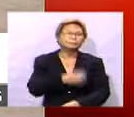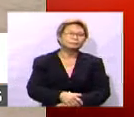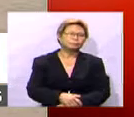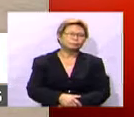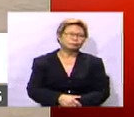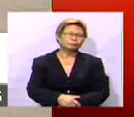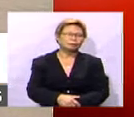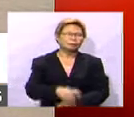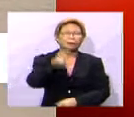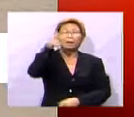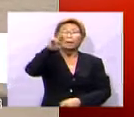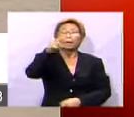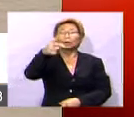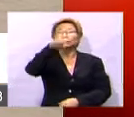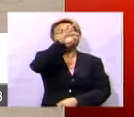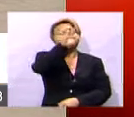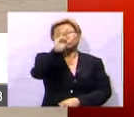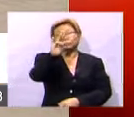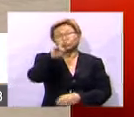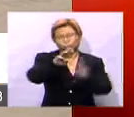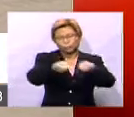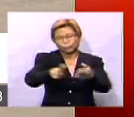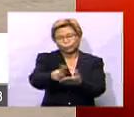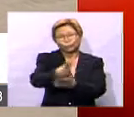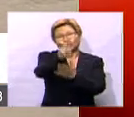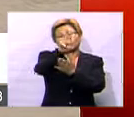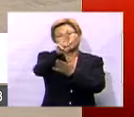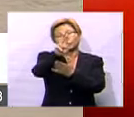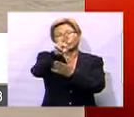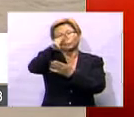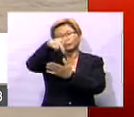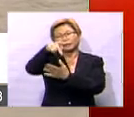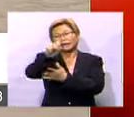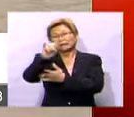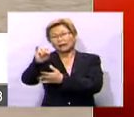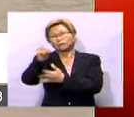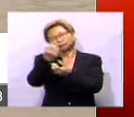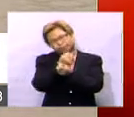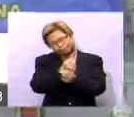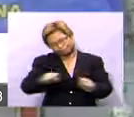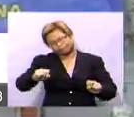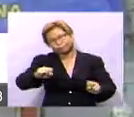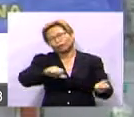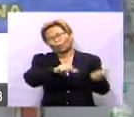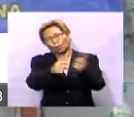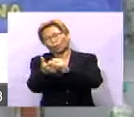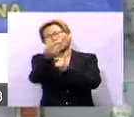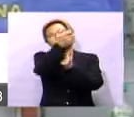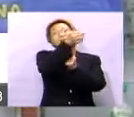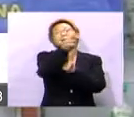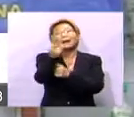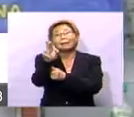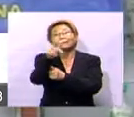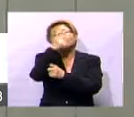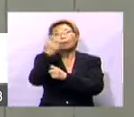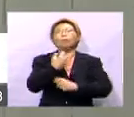Sementara itu, di Lenggong, seramai 97 penuntut Universiti Pendidikan Sultan Idris UPSI berjaya diselamatkan anggota bomba dan penyelamat